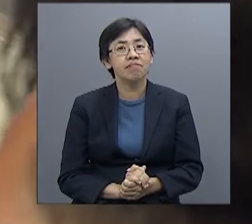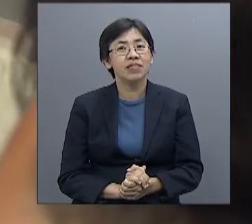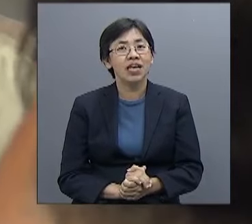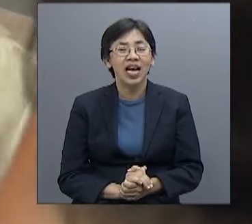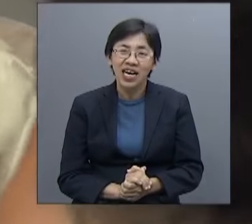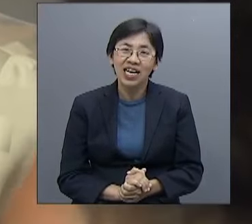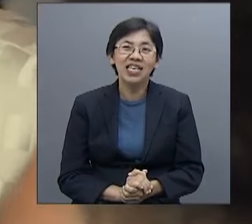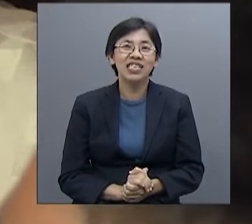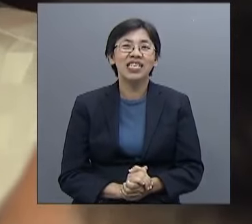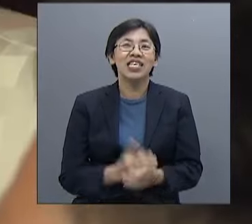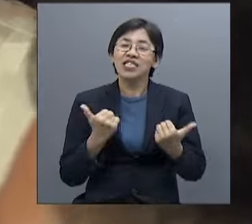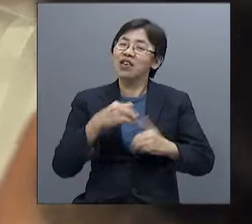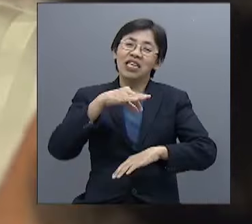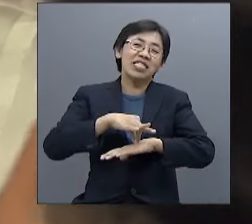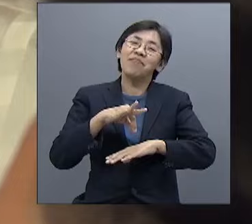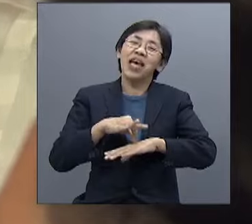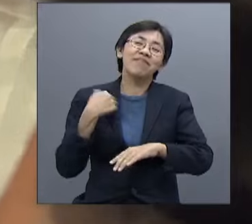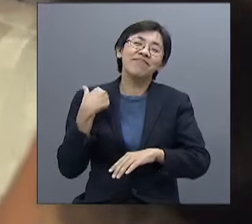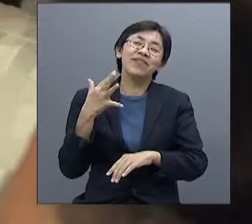ก็ยังไม่มีค่ะ